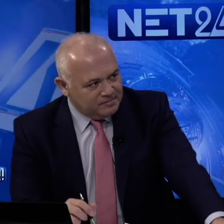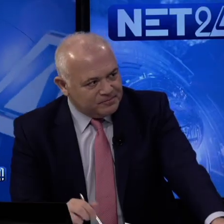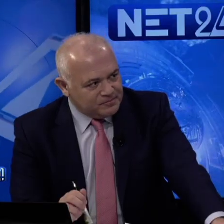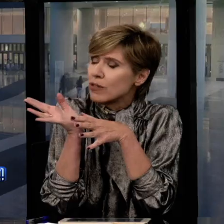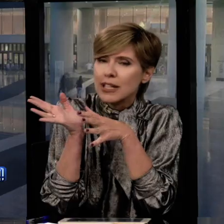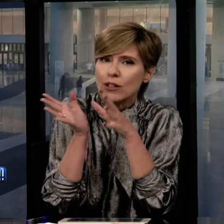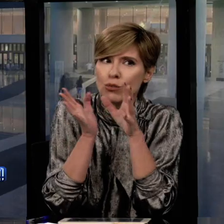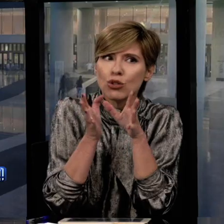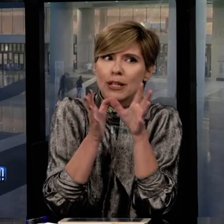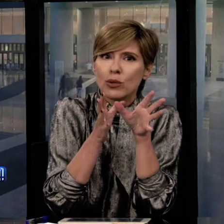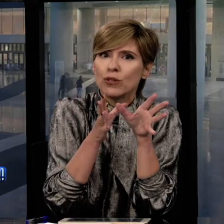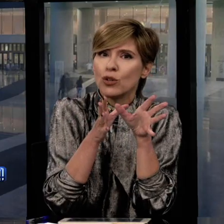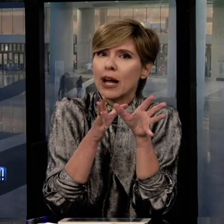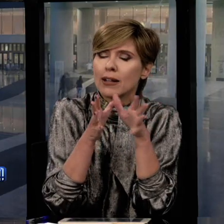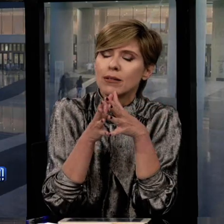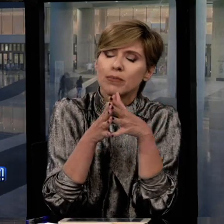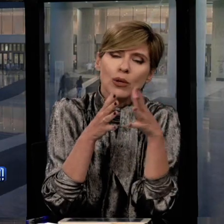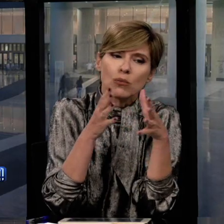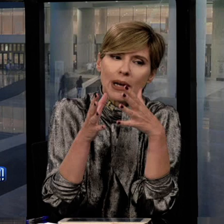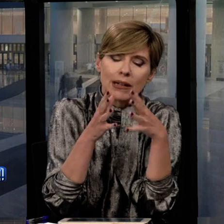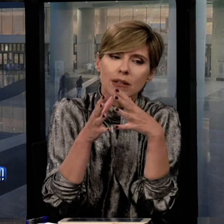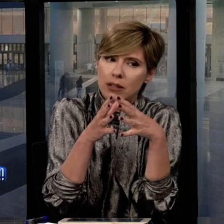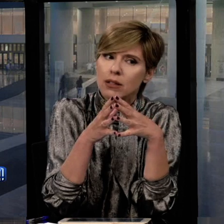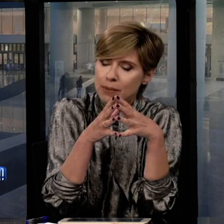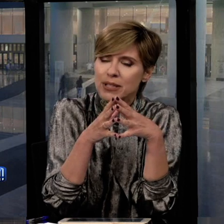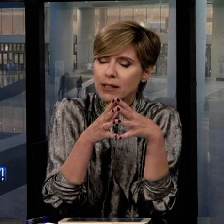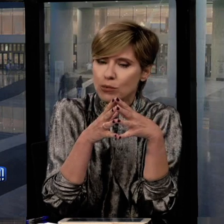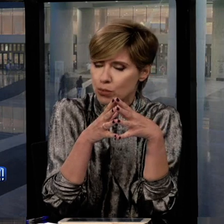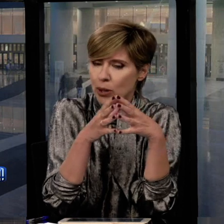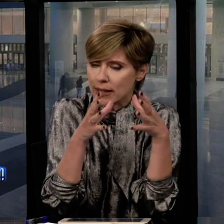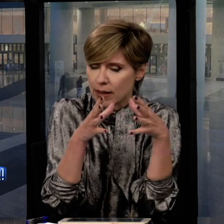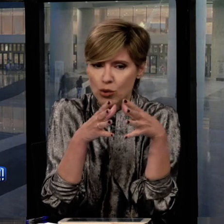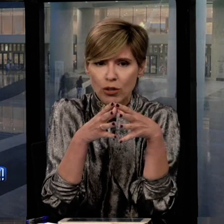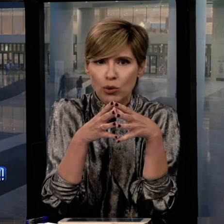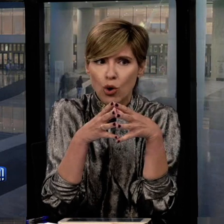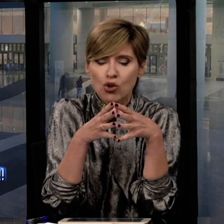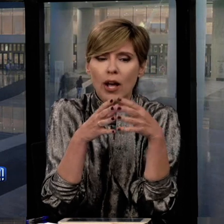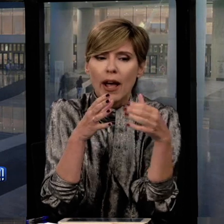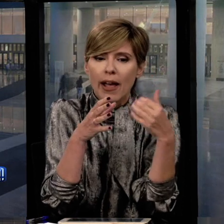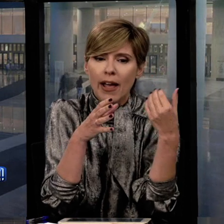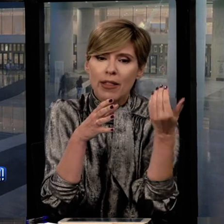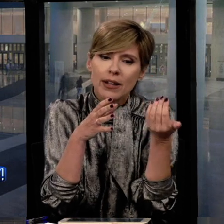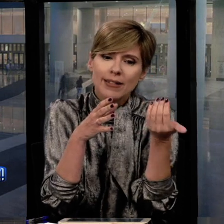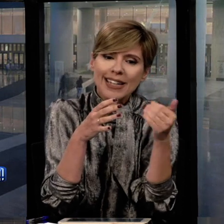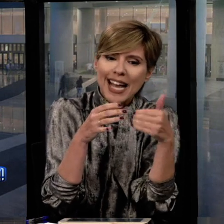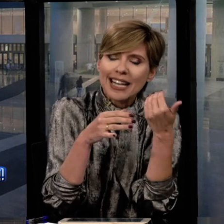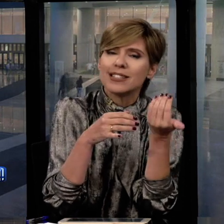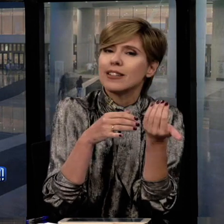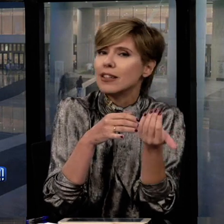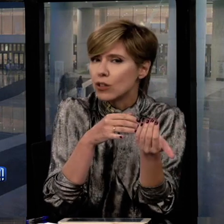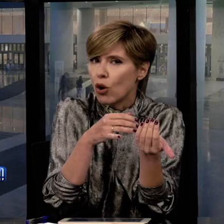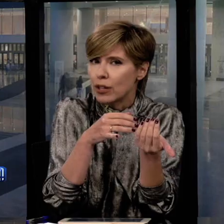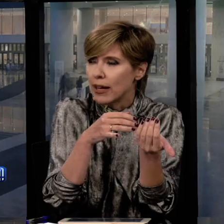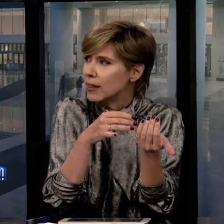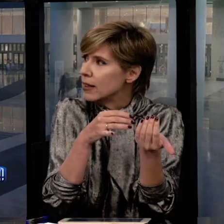τι ήταν. Όχι, Βασίλη, νομίζω ότι για πρώτη φορά, γιατί πολλοί μου έλεγαν ψύχρεμος, πολύ ήρεμος ο υπουργός, έδινε την